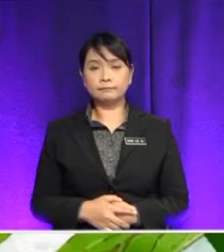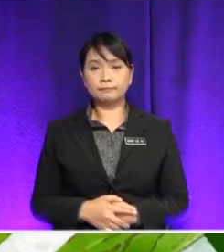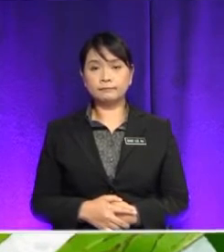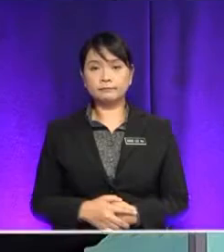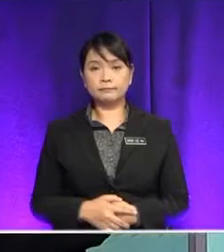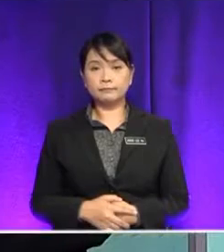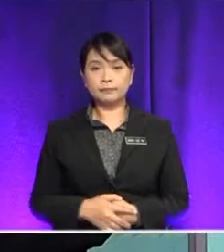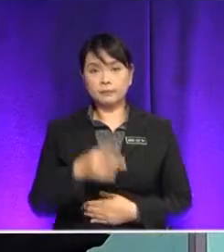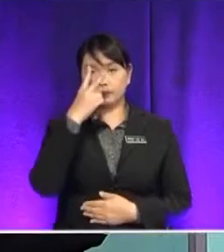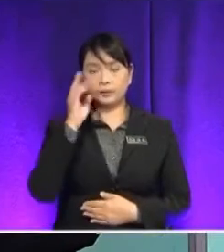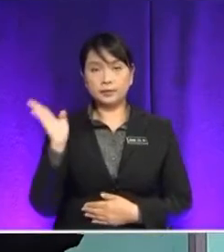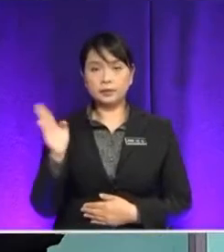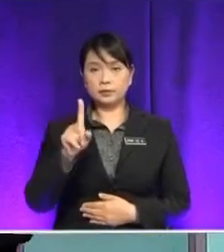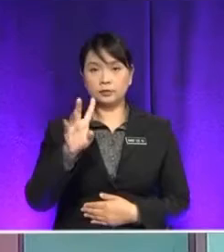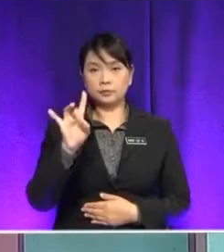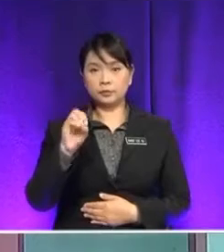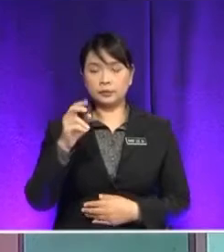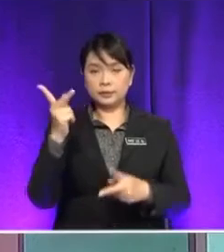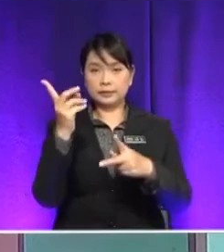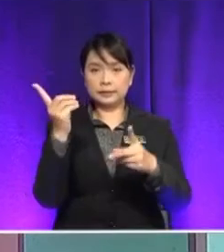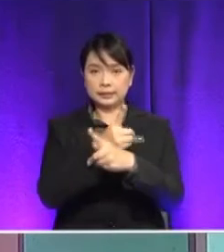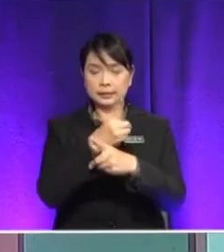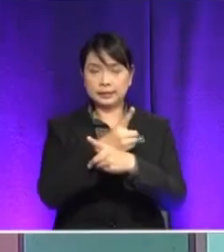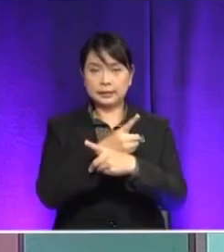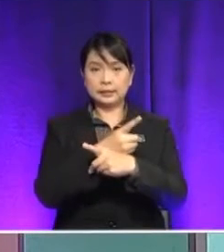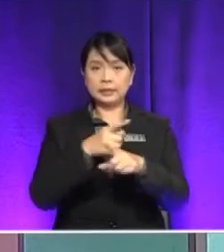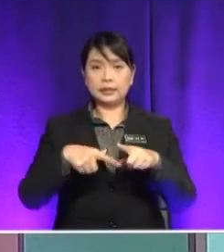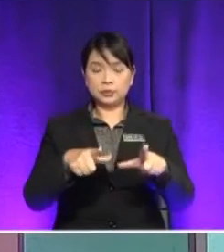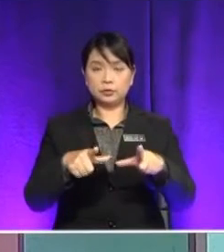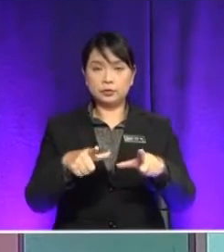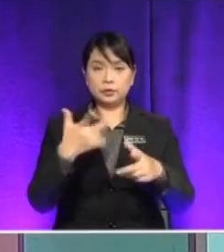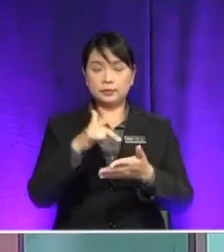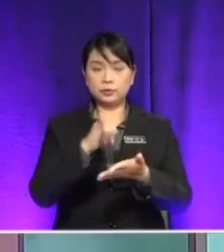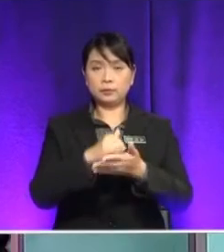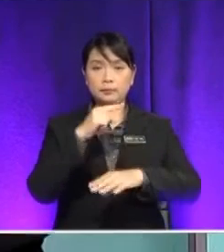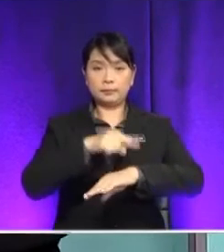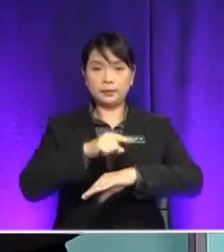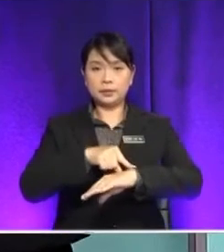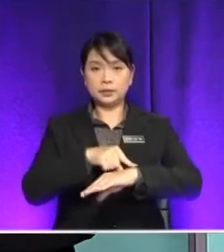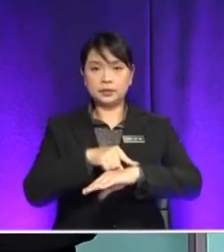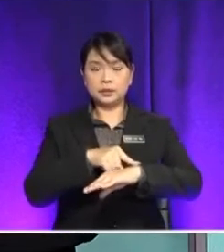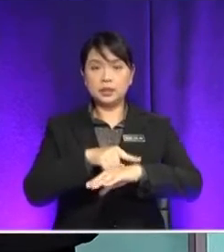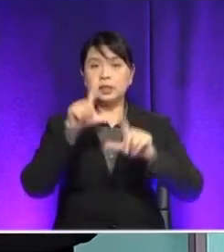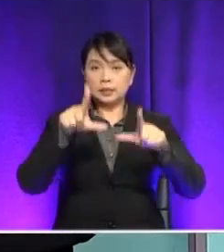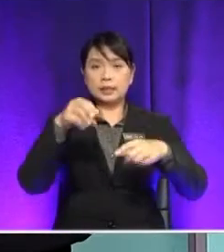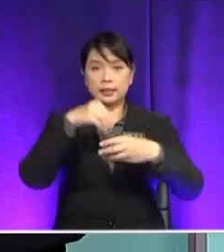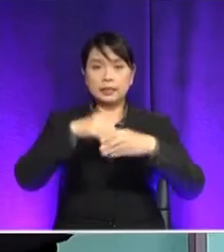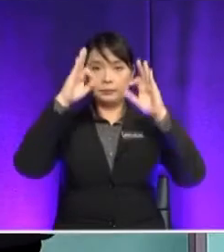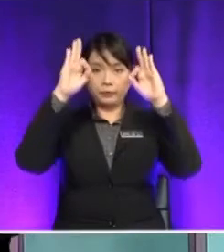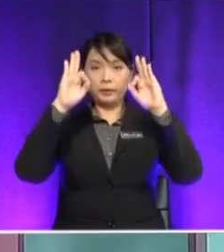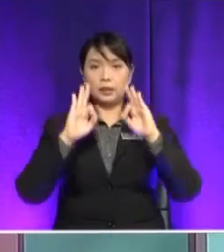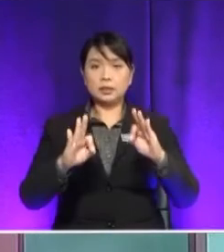1850 adalah viha lajunya Oke kosong penataannya adalah masa dimasukkan saja dalam formula